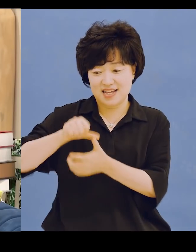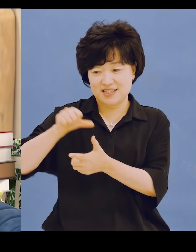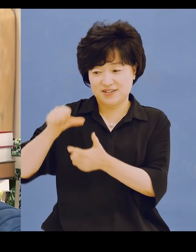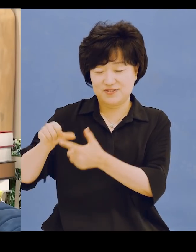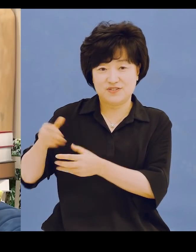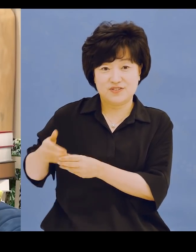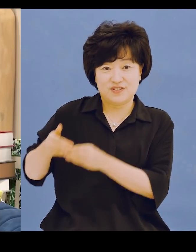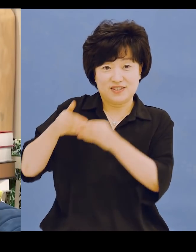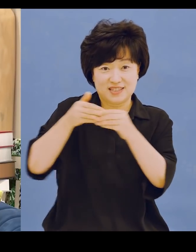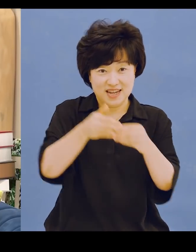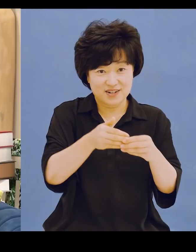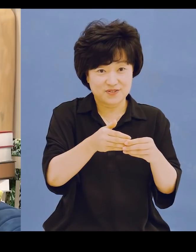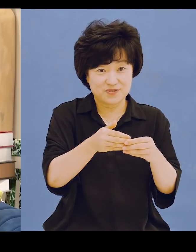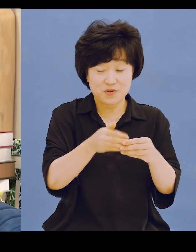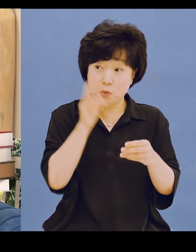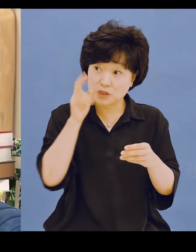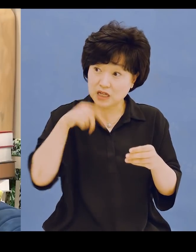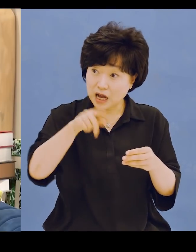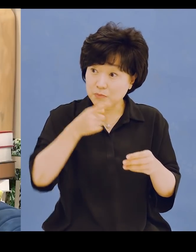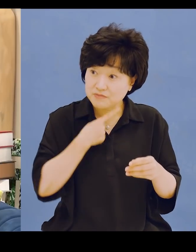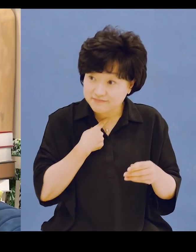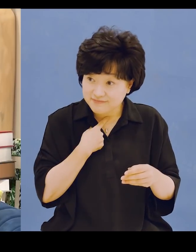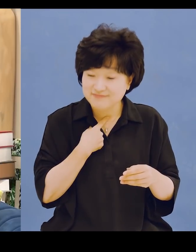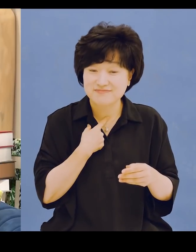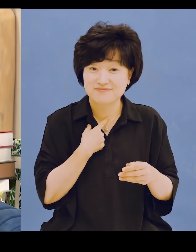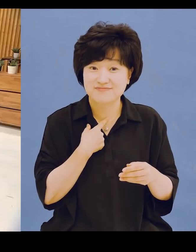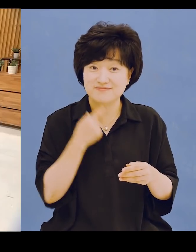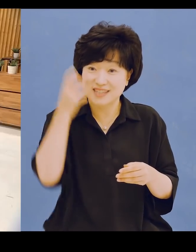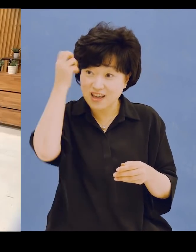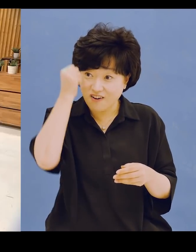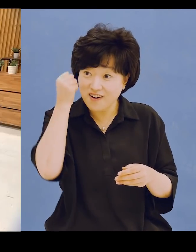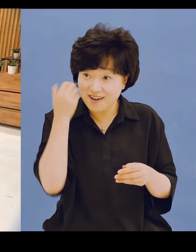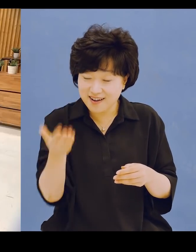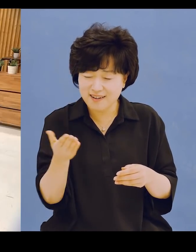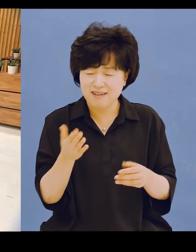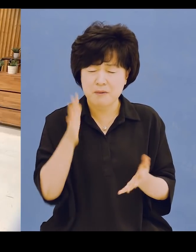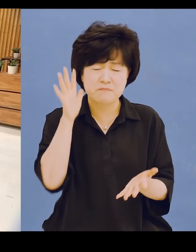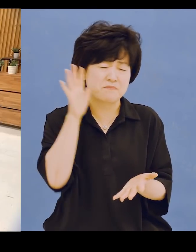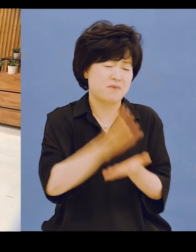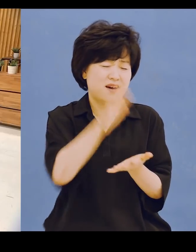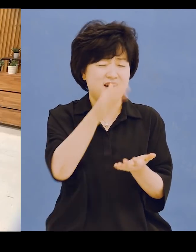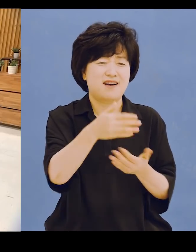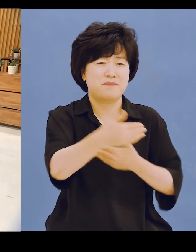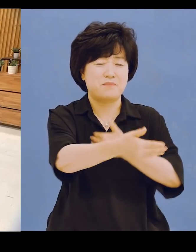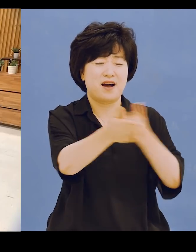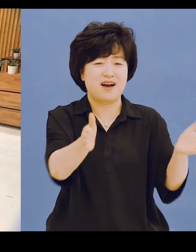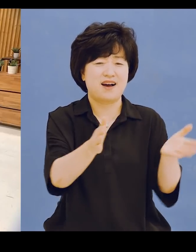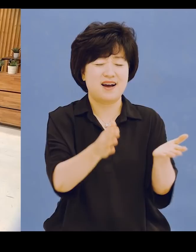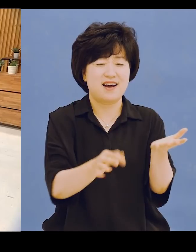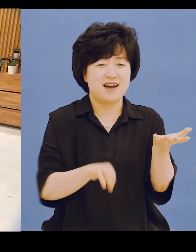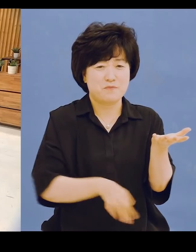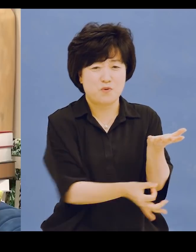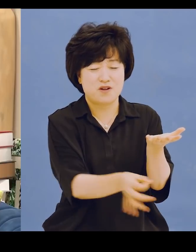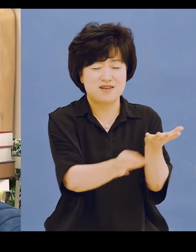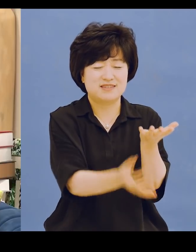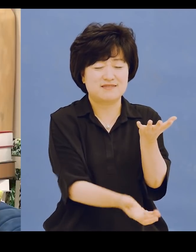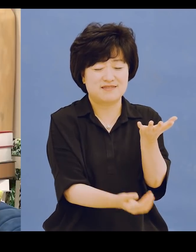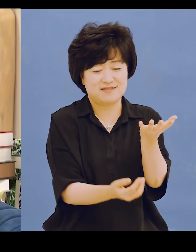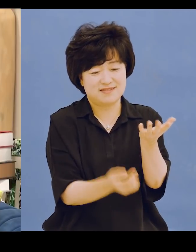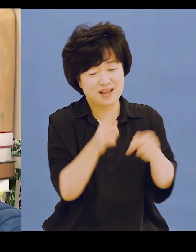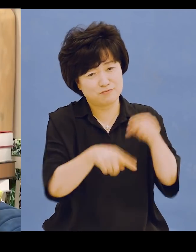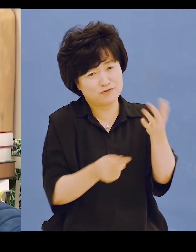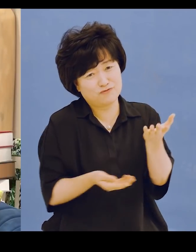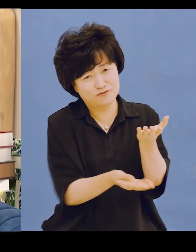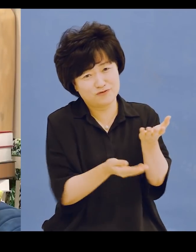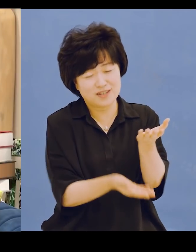데리고 그 뜨거운 방에 혹시 가보셔서 기억하실지 네, 몰라도 정말 방이 뜨겁습니다. 네. 거기다 재워놓고